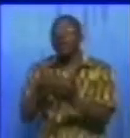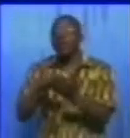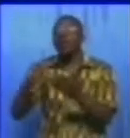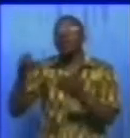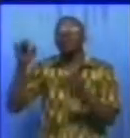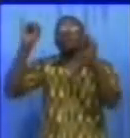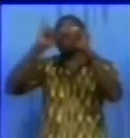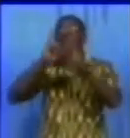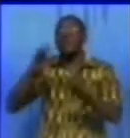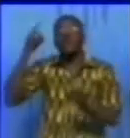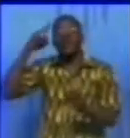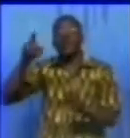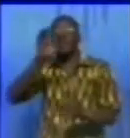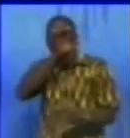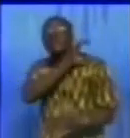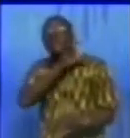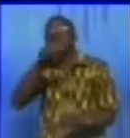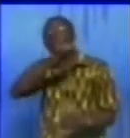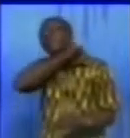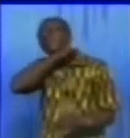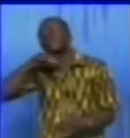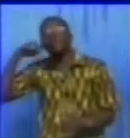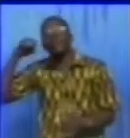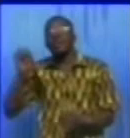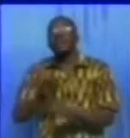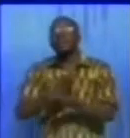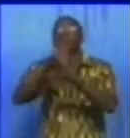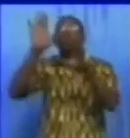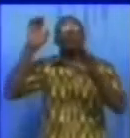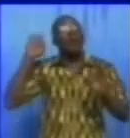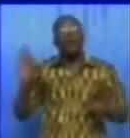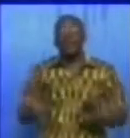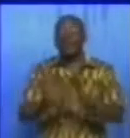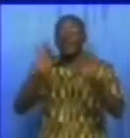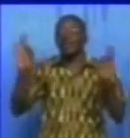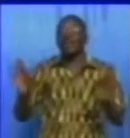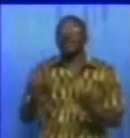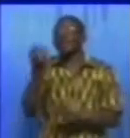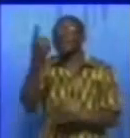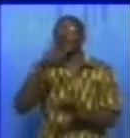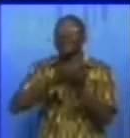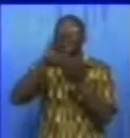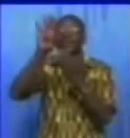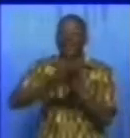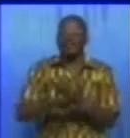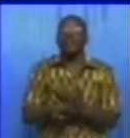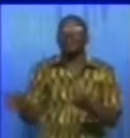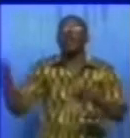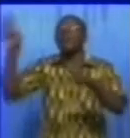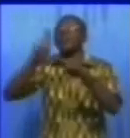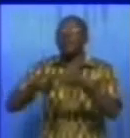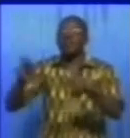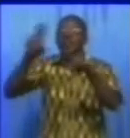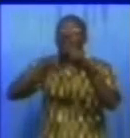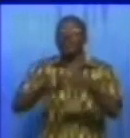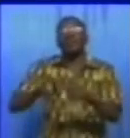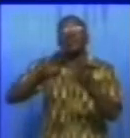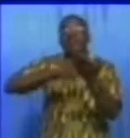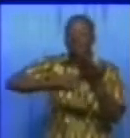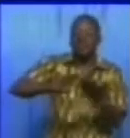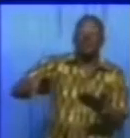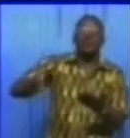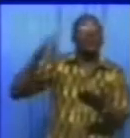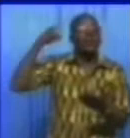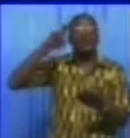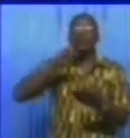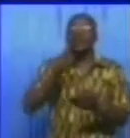capitale du Sahel, elle qui est déjà rayonnante grâce à la célébration du 11 décembre. En plus de l'aspect assainissement, cela